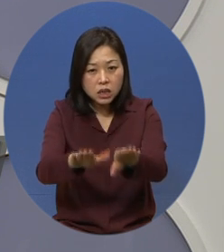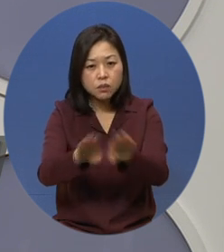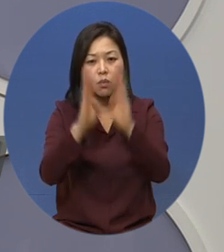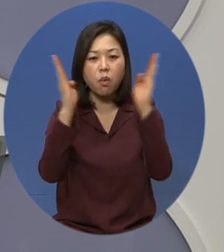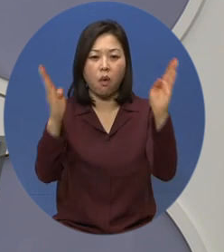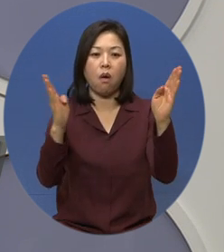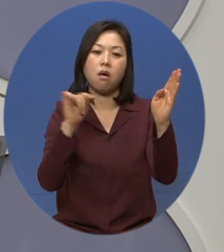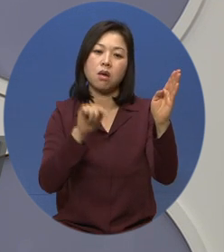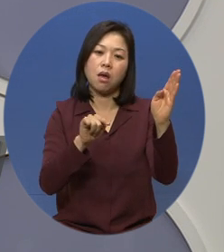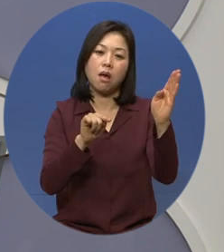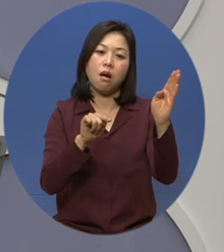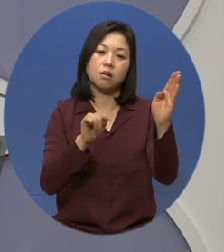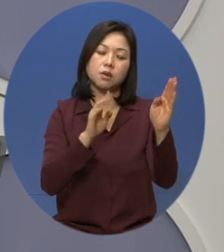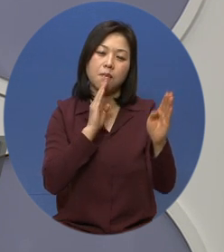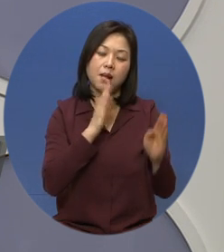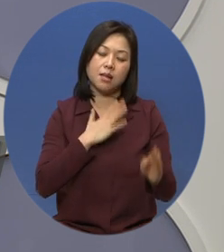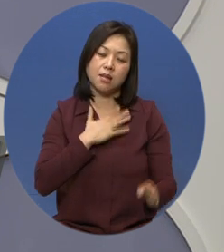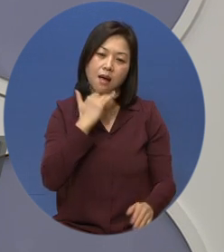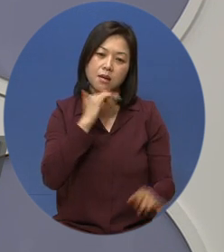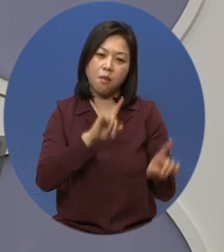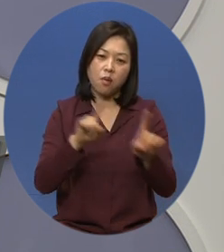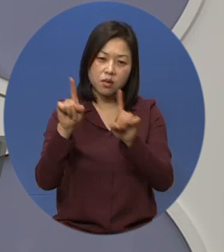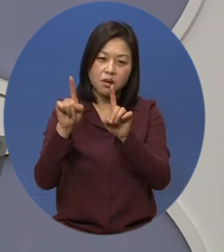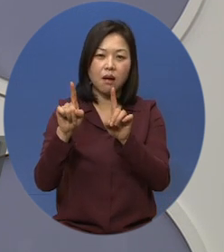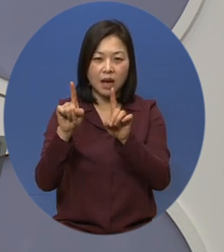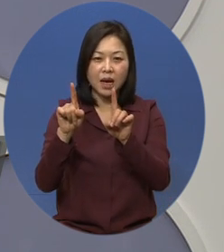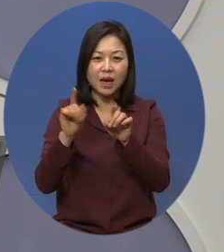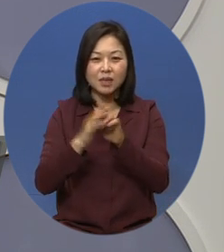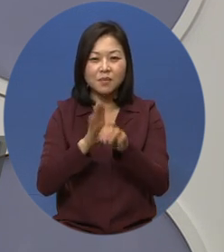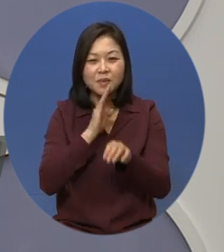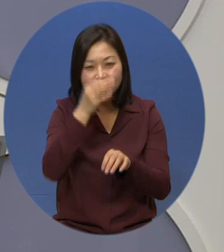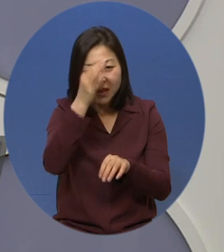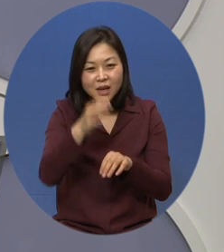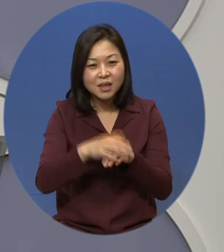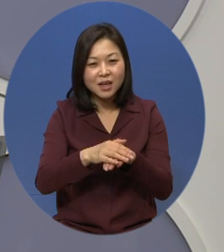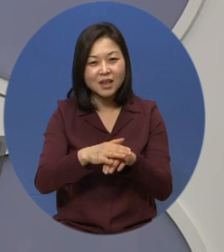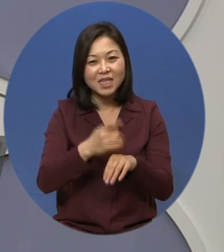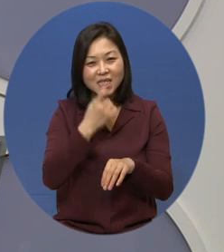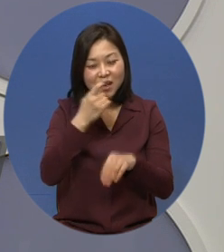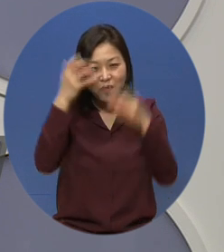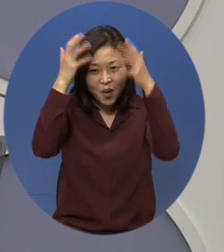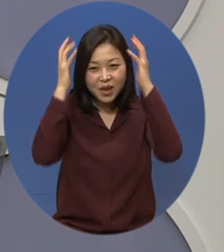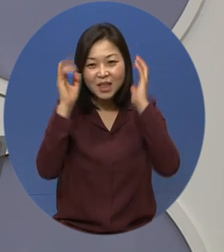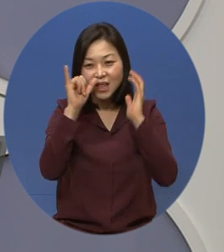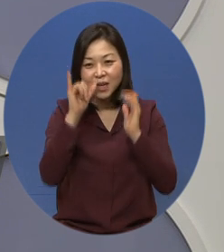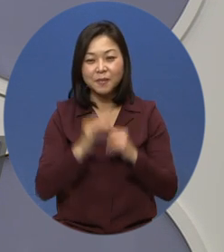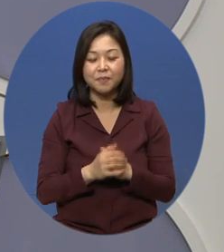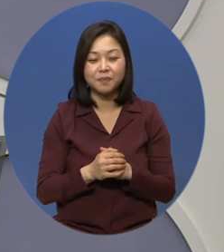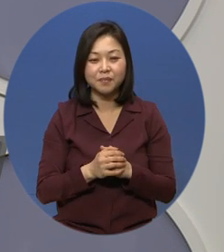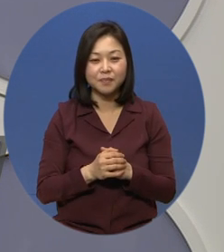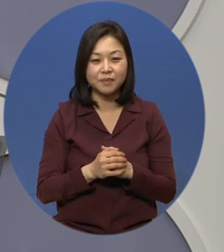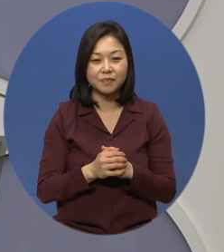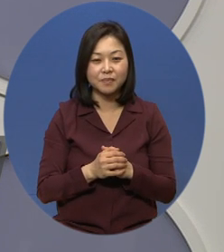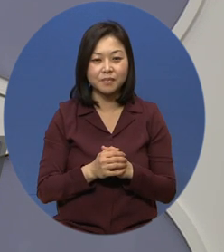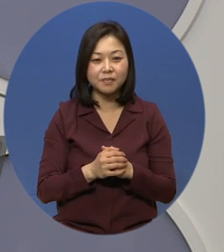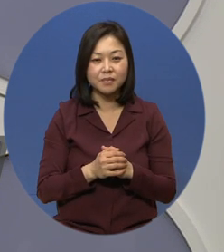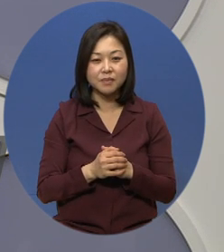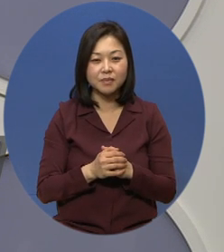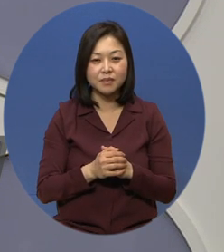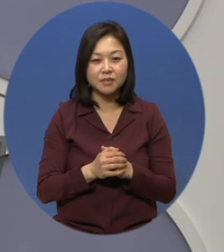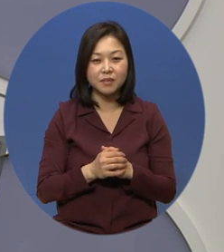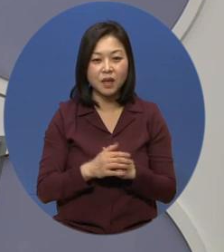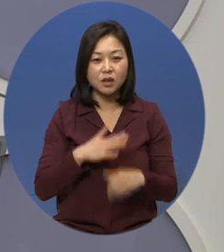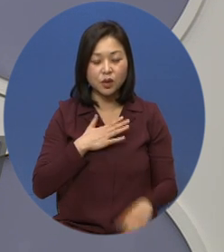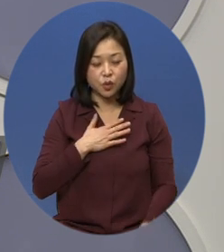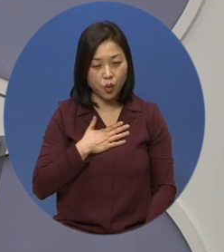참 저도 이렇게 따 얘가 뭐가 저 뭐 죄송합니다 20원 이 가족은 하는데 이게 30p 면서도